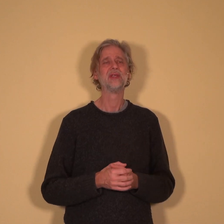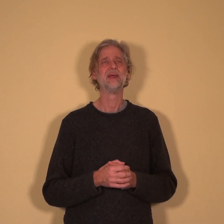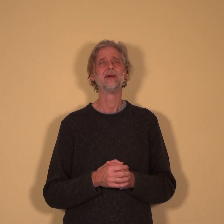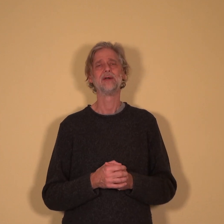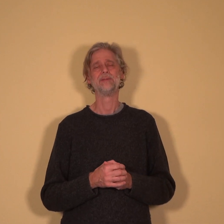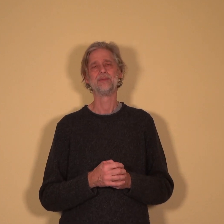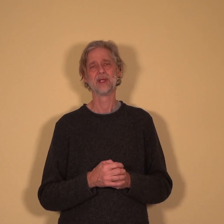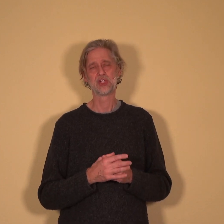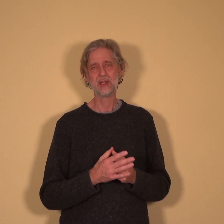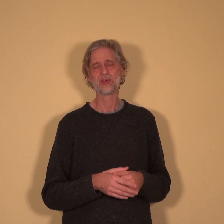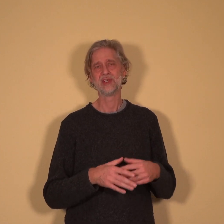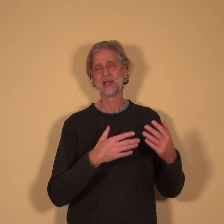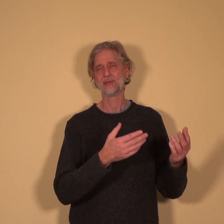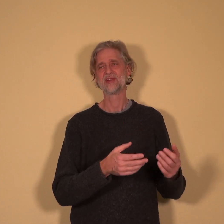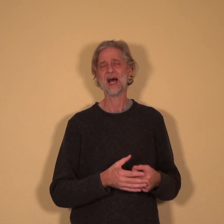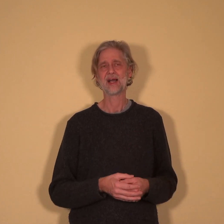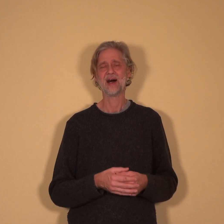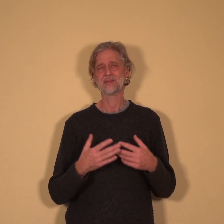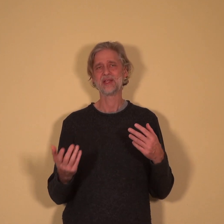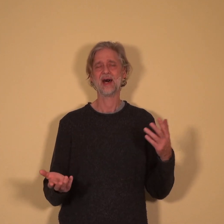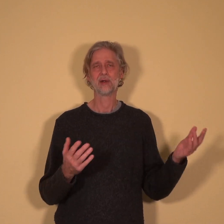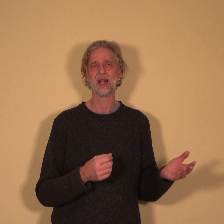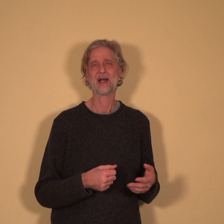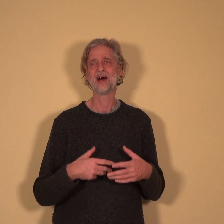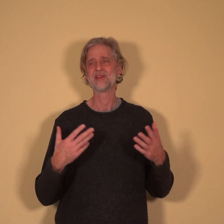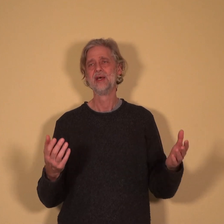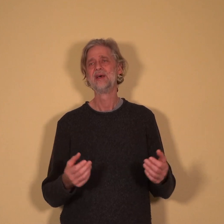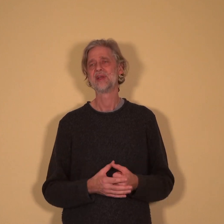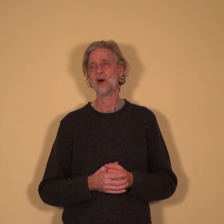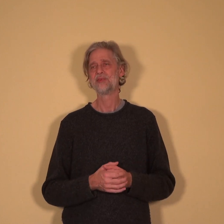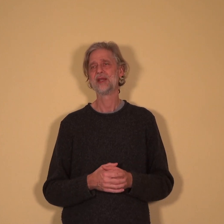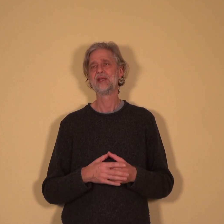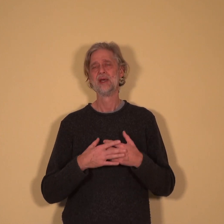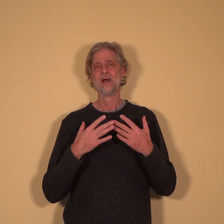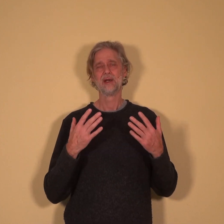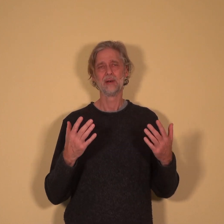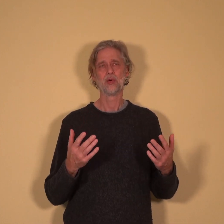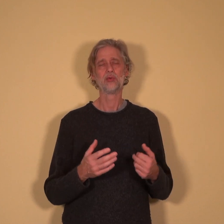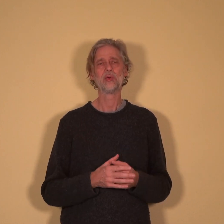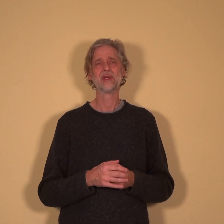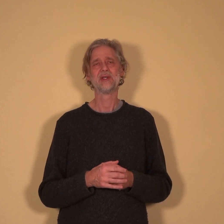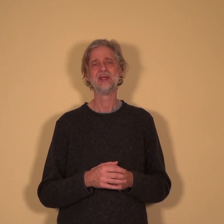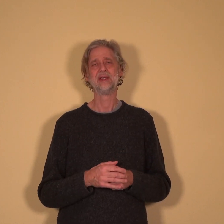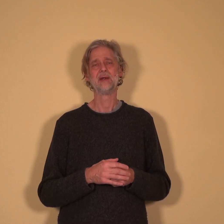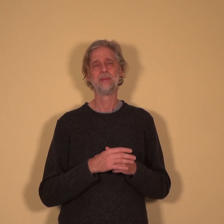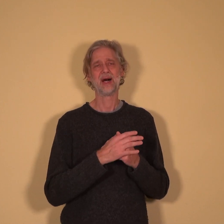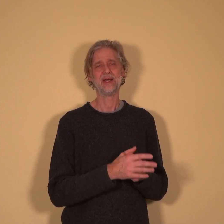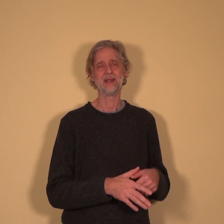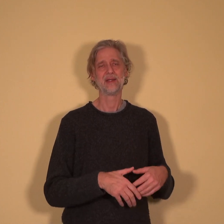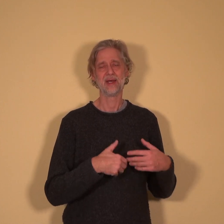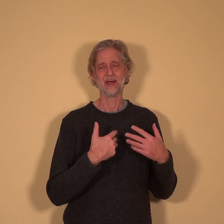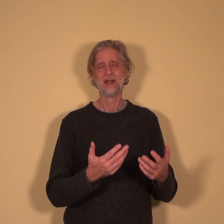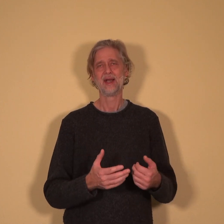auf die Stickoxide, auf das Lachgas. Methan und Lachgas sind hauptsächlich Produkte, die